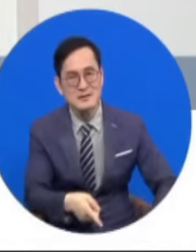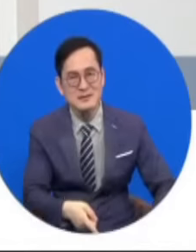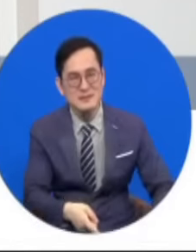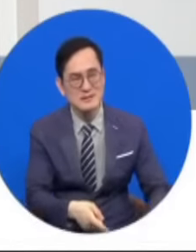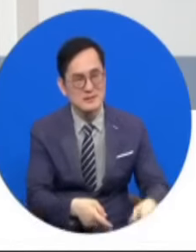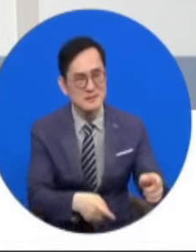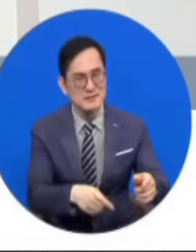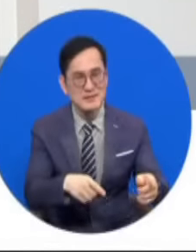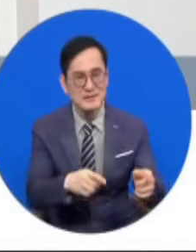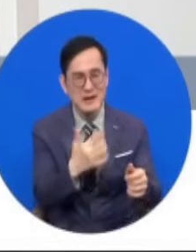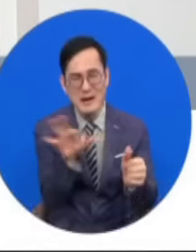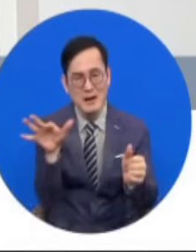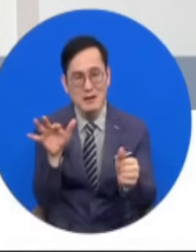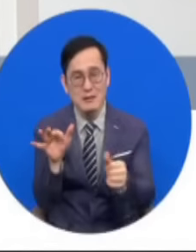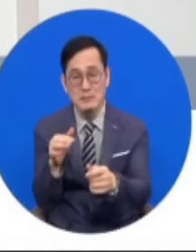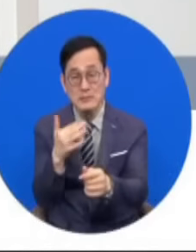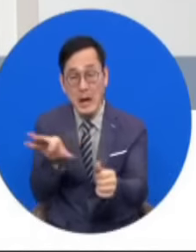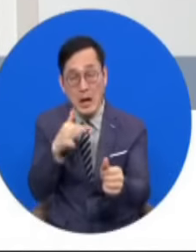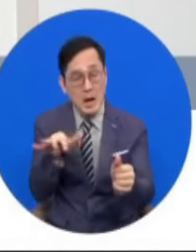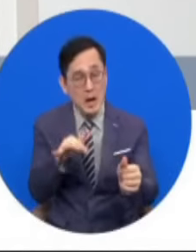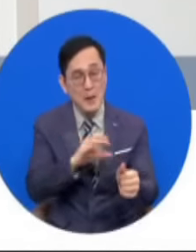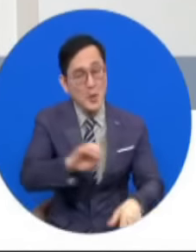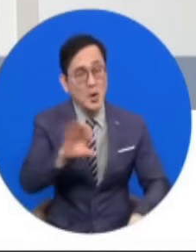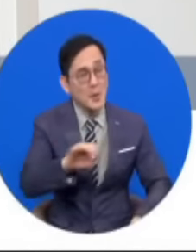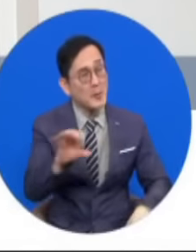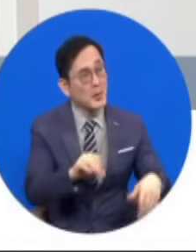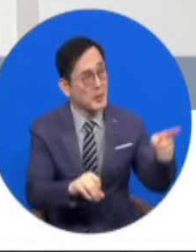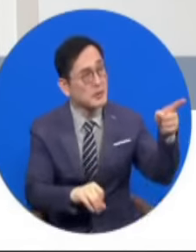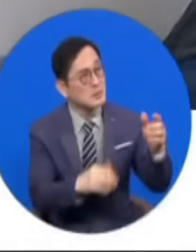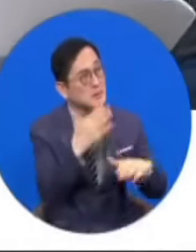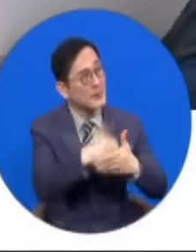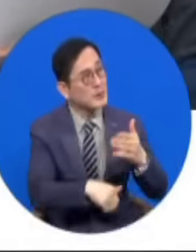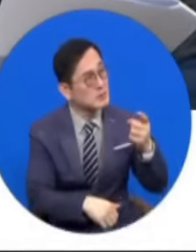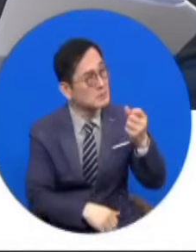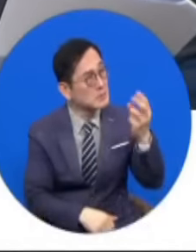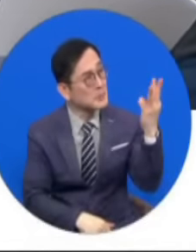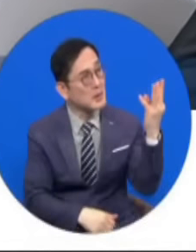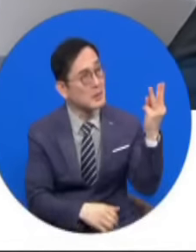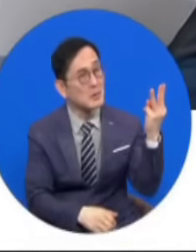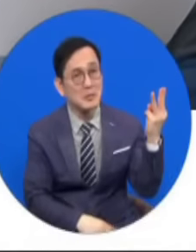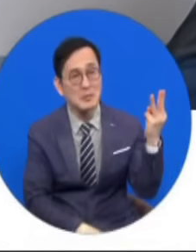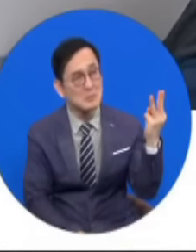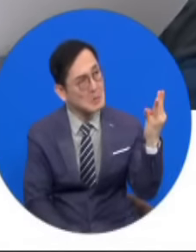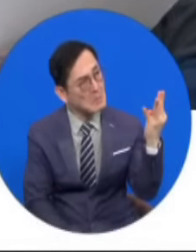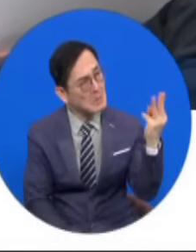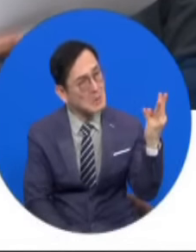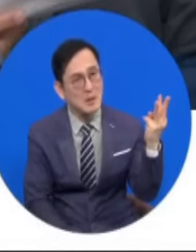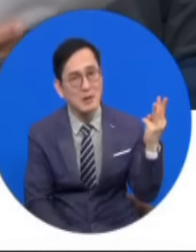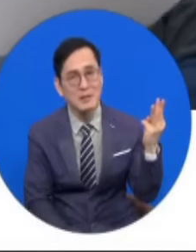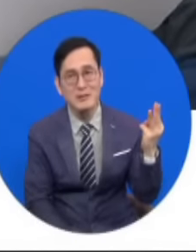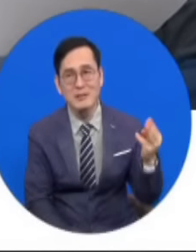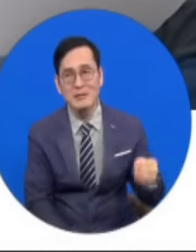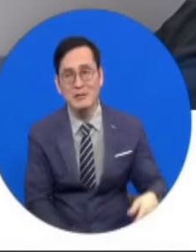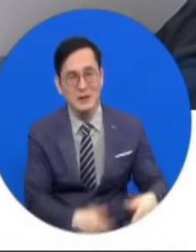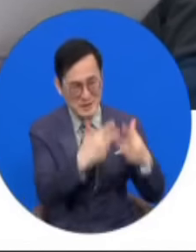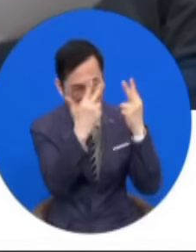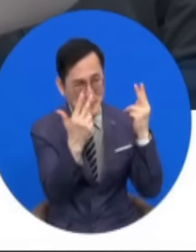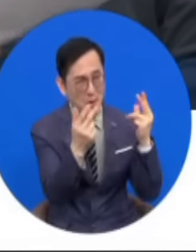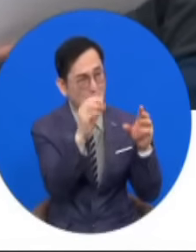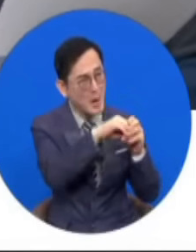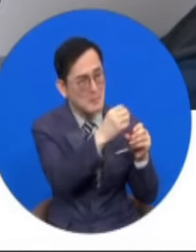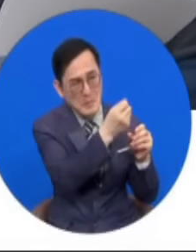의원 뭐 이재명도 비고 밖에 안 남아요 그렇게 되면은 강성지 지층이 또 뭐라고 하겠습니까 이렇기 때문에 강성지 지층과 항상 뭔가 그들이